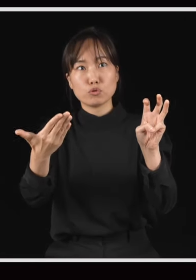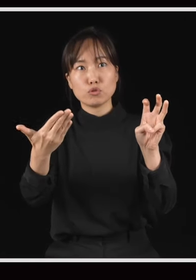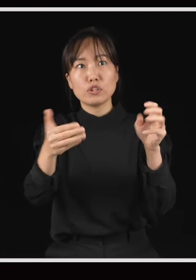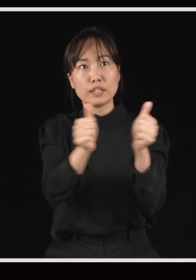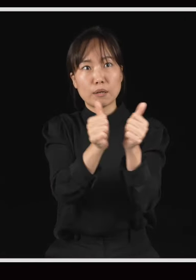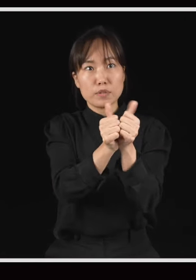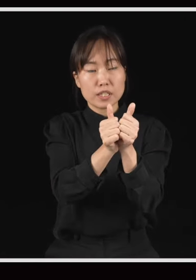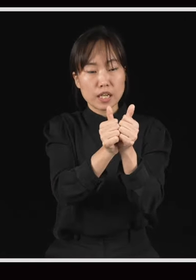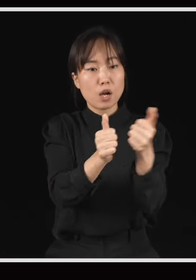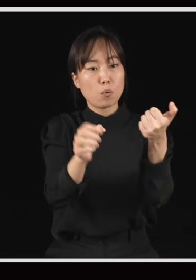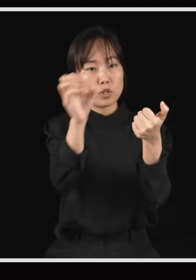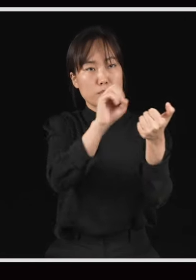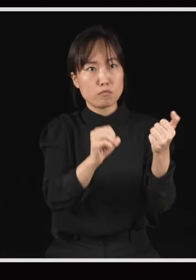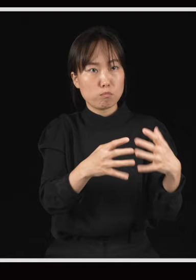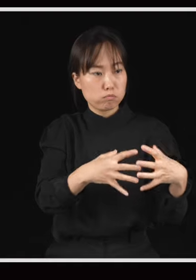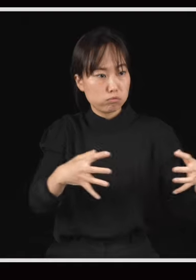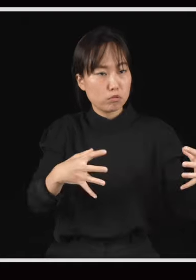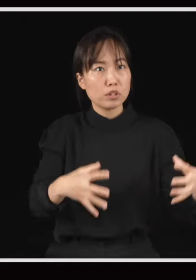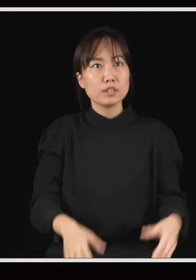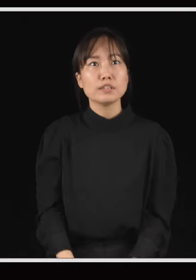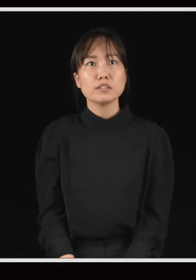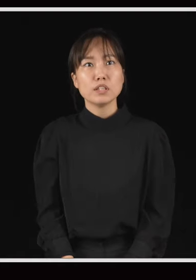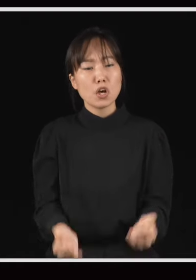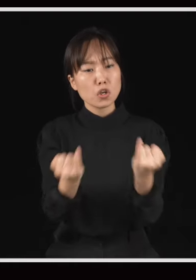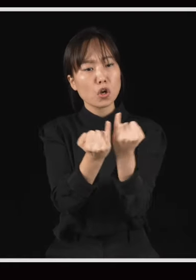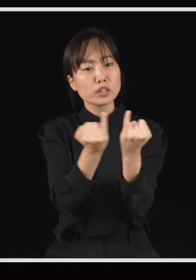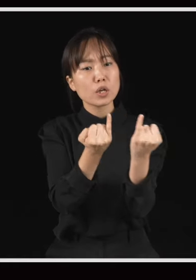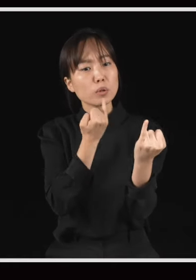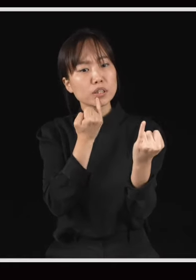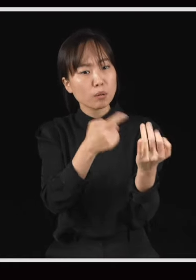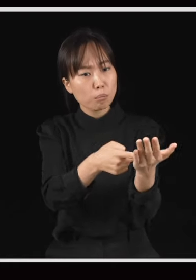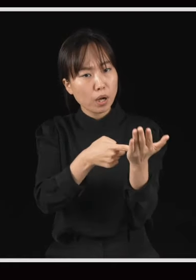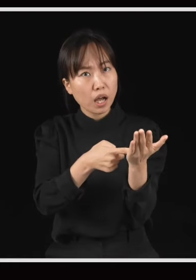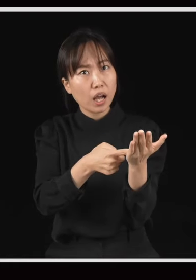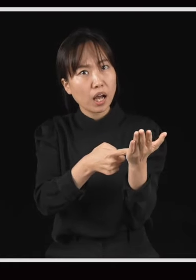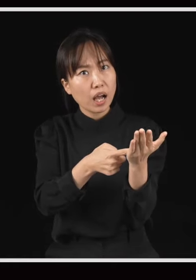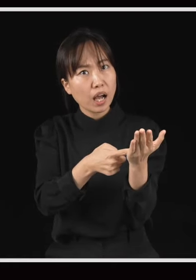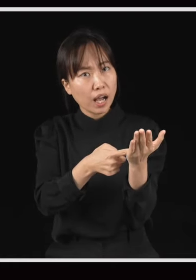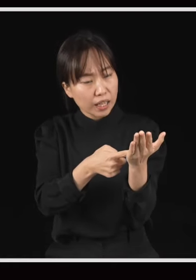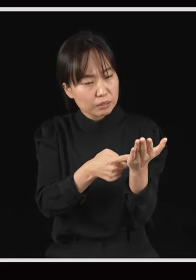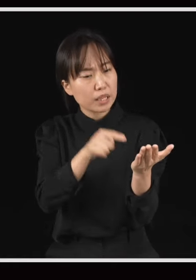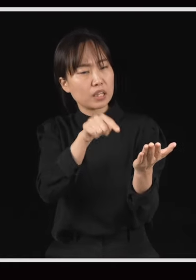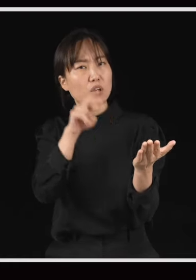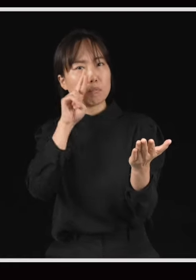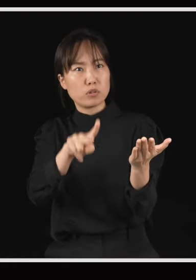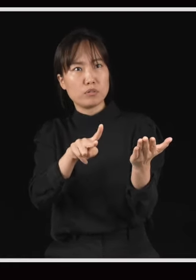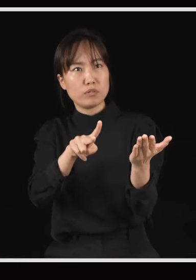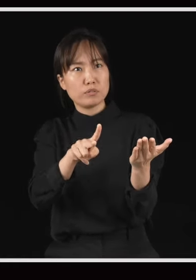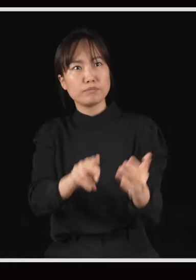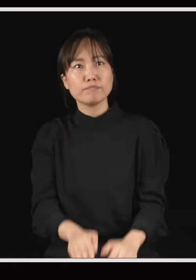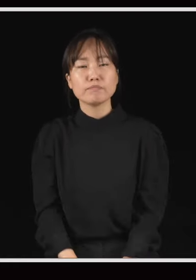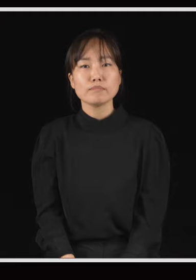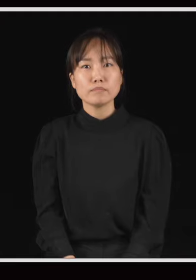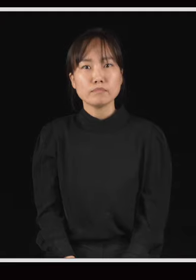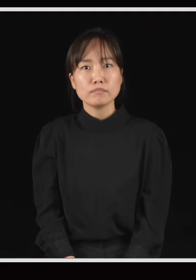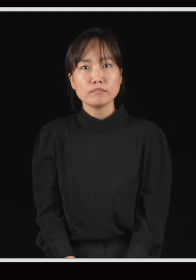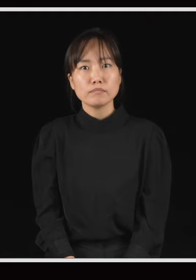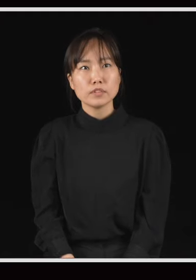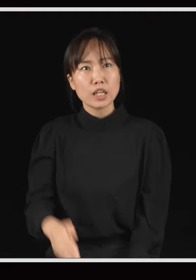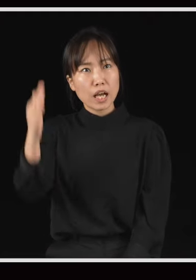경우는 남자는 2명 중에 1명이 비만이에요. 여성은 괜찮습니다. 괜찮다고 나와 있지만 사실 안 괜찮습니다.